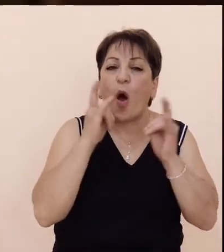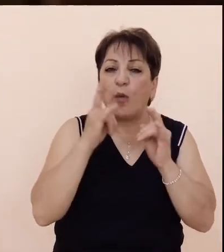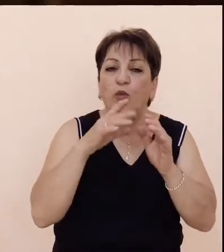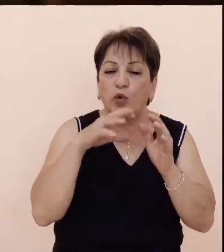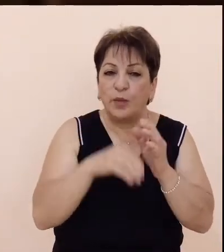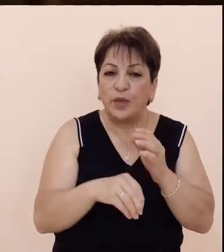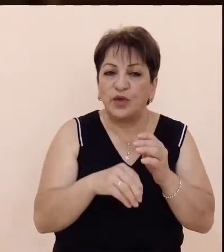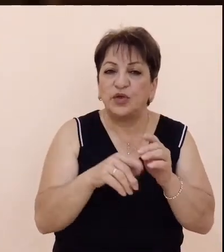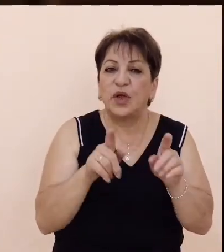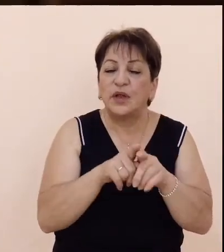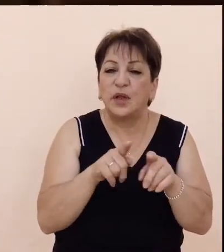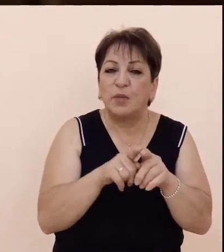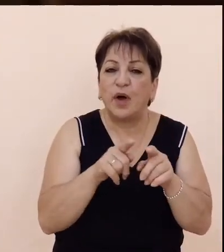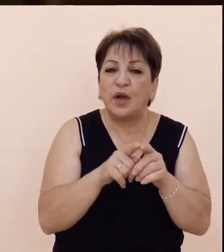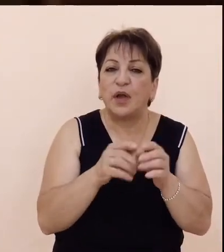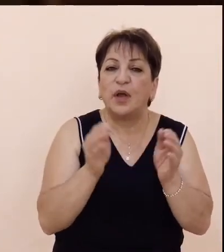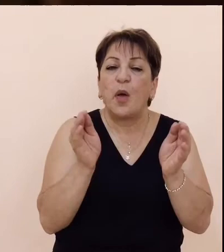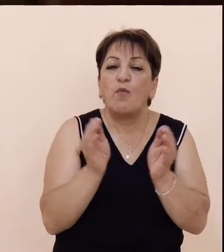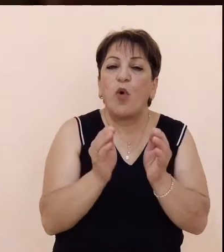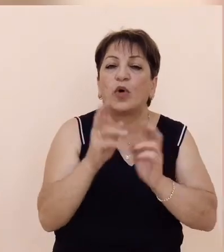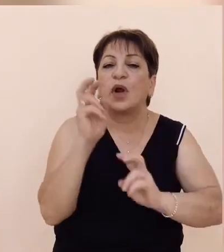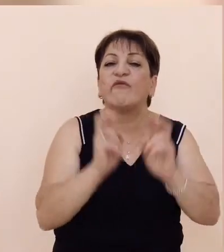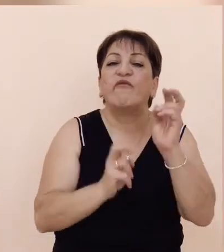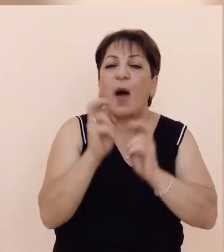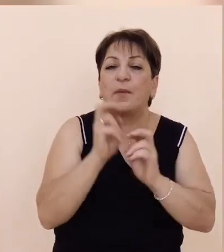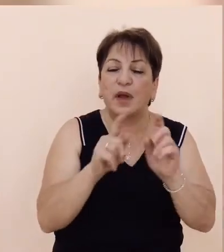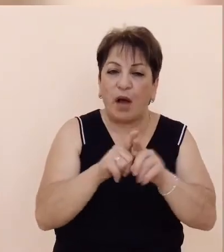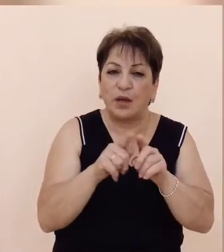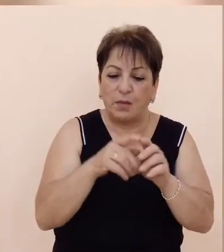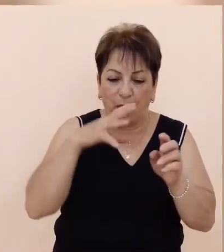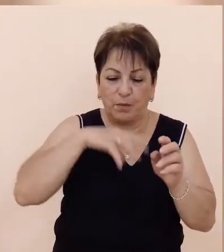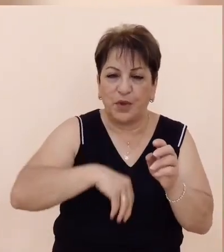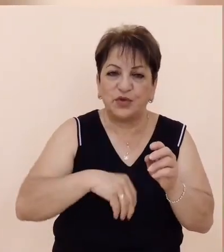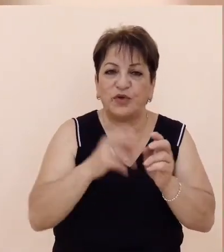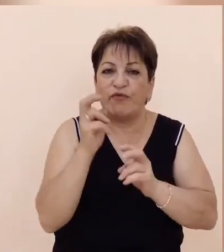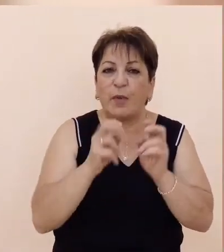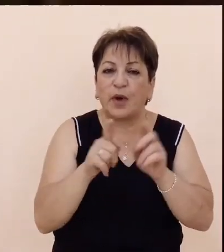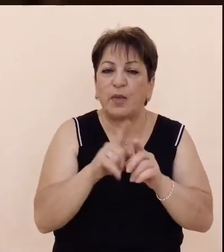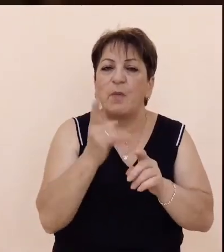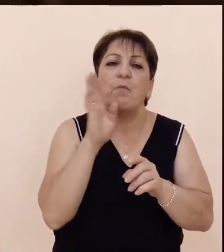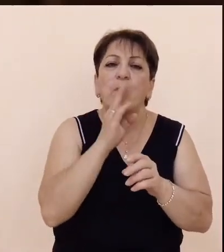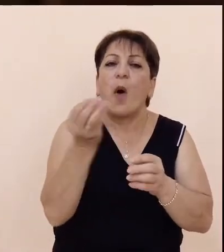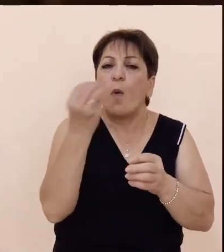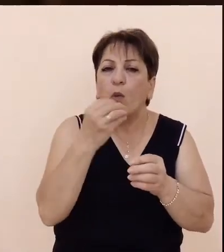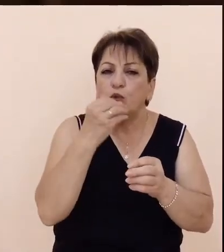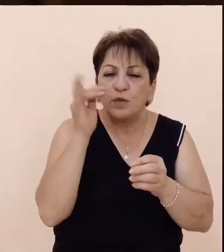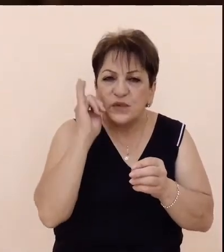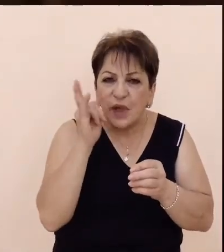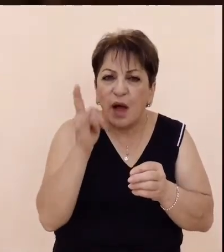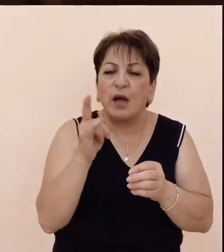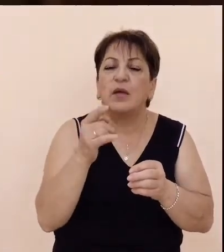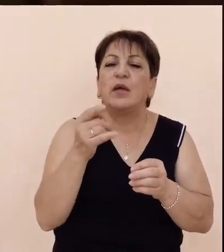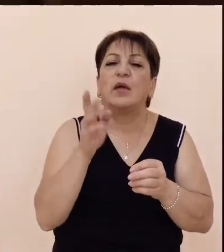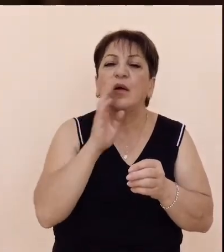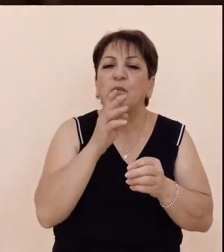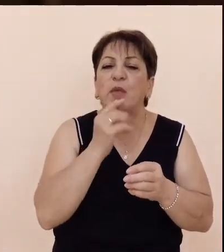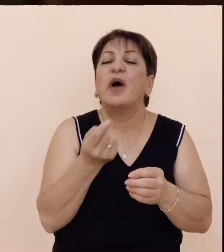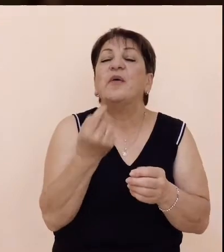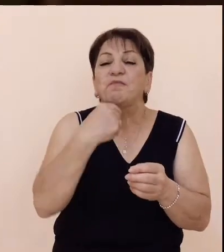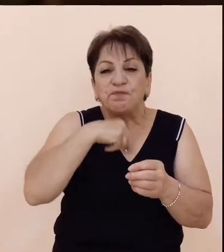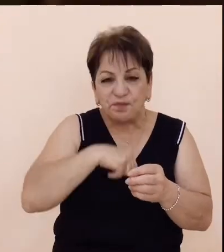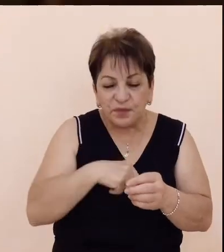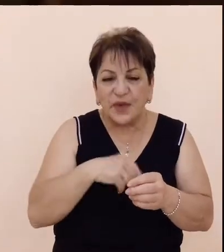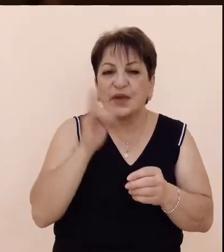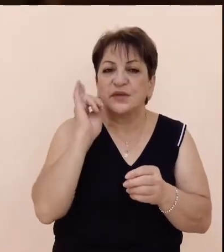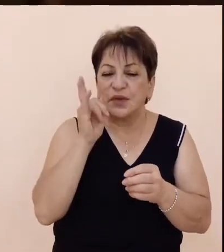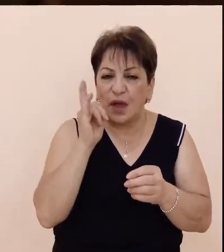տեսակետից, որ շատ նման է մի փոքրիկ ֆաբրիկայի աշխատանքի, եւ որքան ավելի ներդաշնակ լինեն այդ բարձր ձայները, այնքան